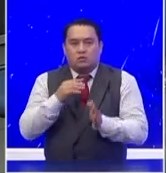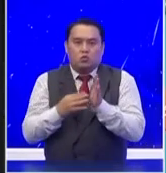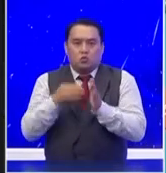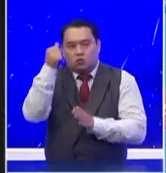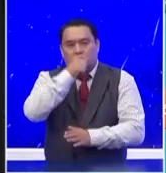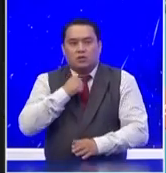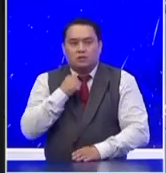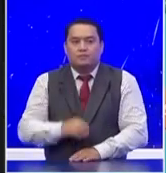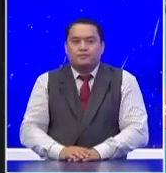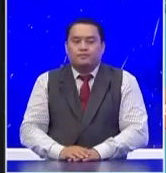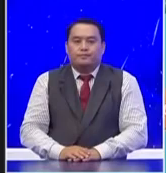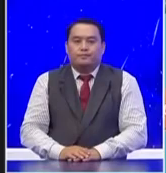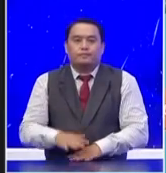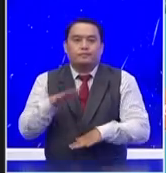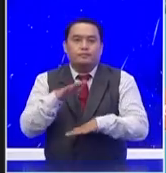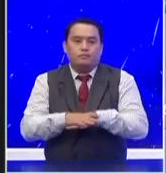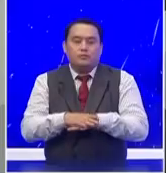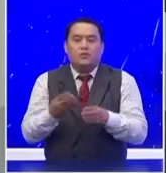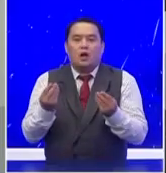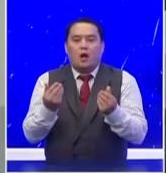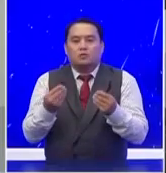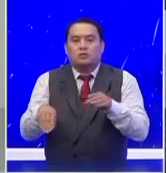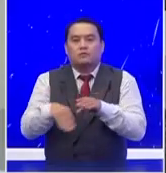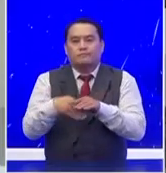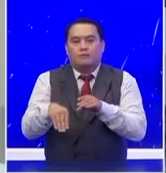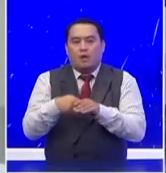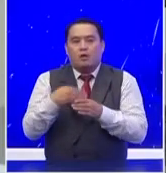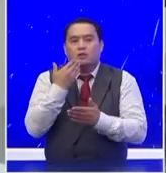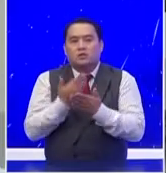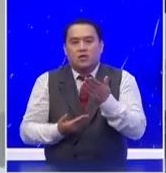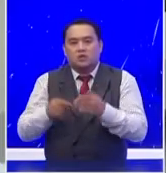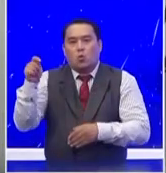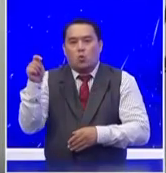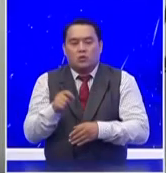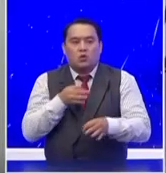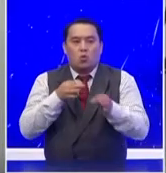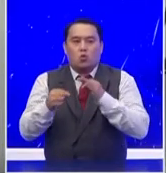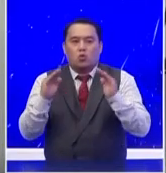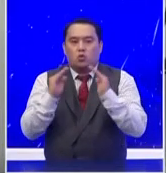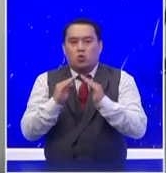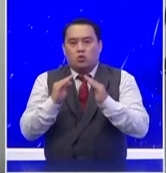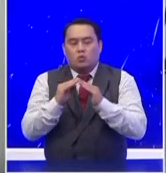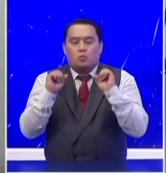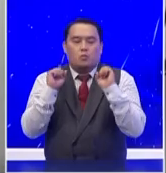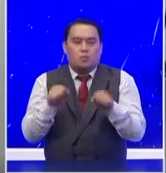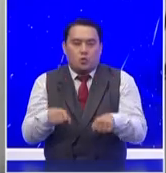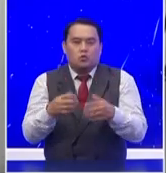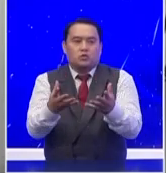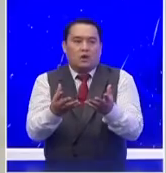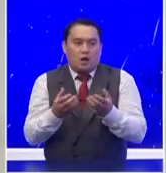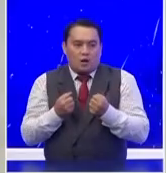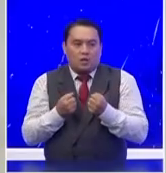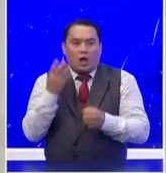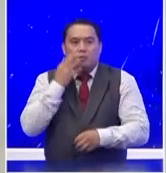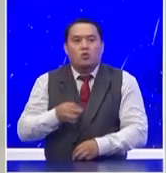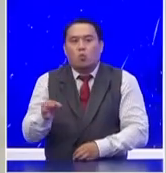дейін. Банкте қаржысын жинақтағысы келгендер кеңес беру орталығына келіп, немесе үйде отырып ақ онлайн кеңес ала алады. Жалпы